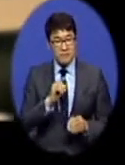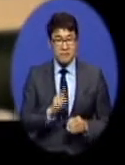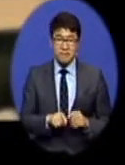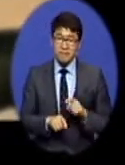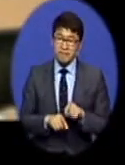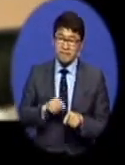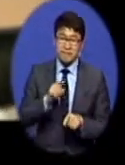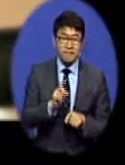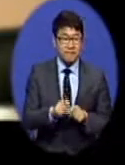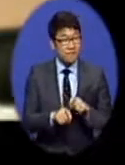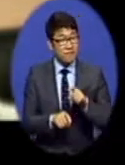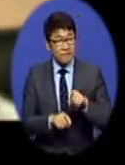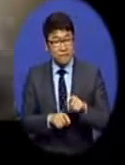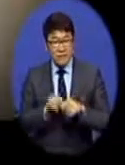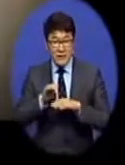길을 걸어도